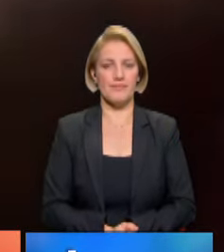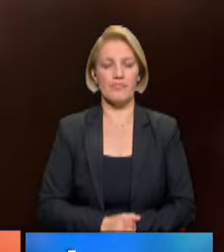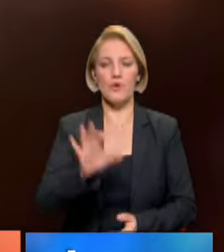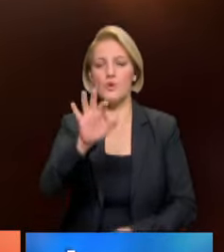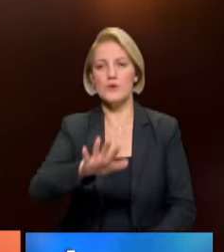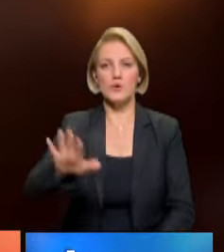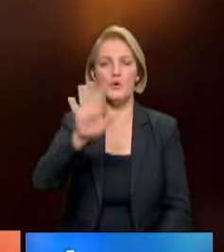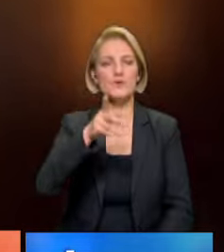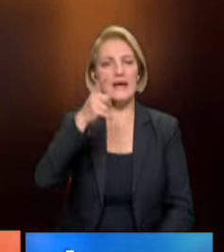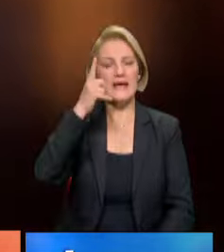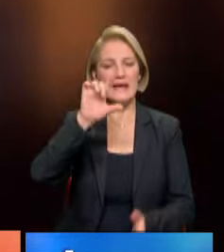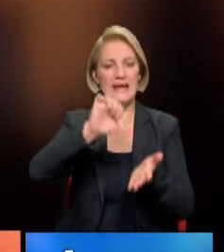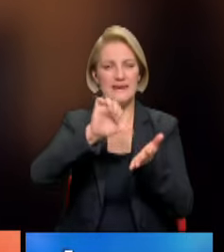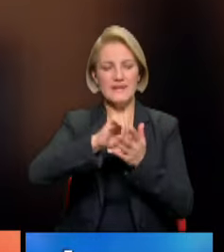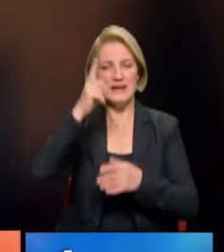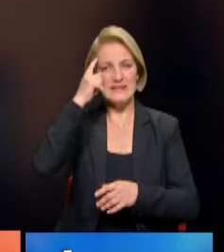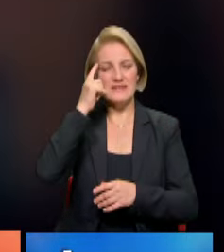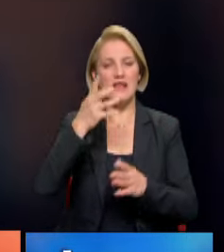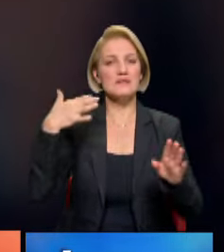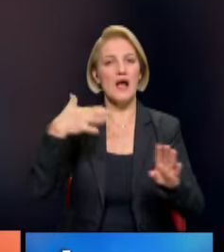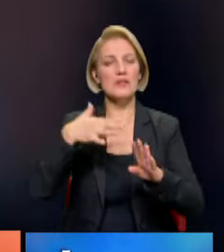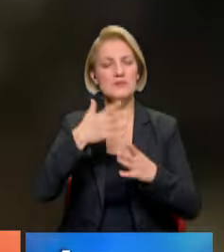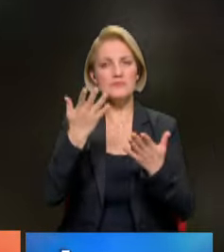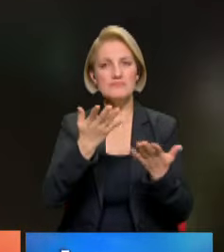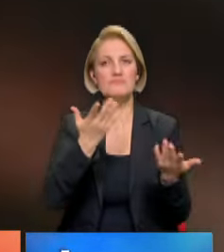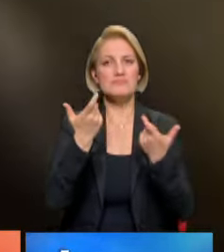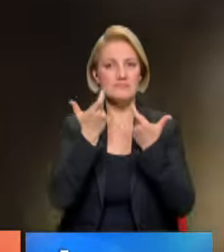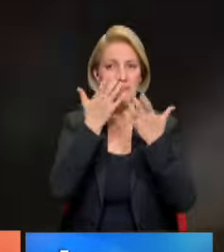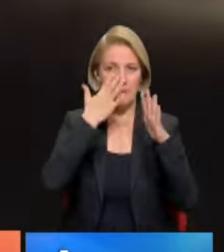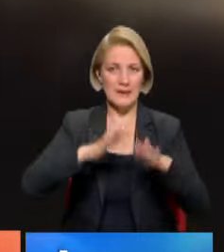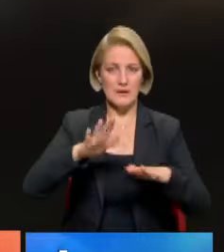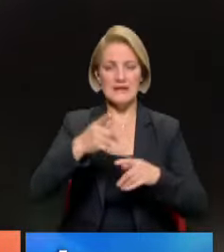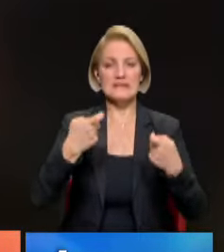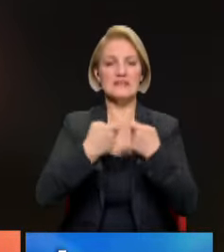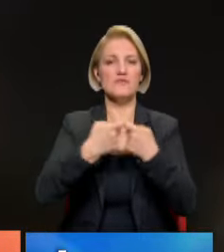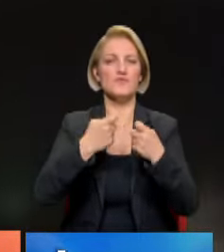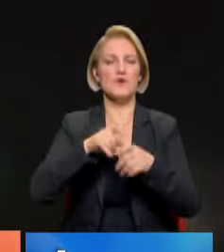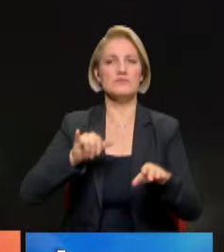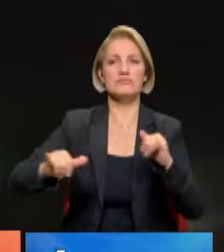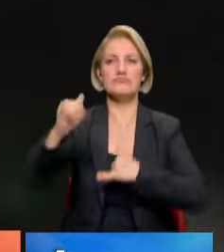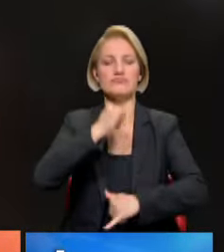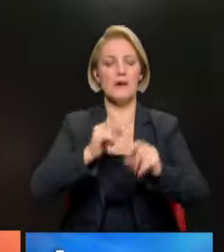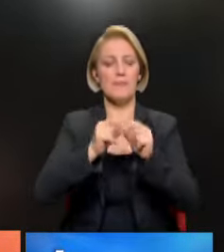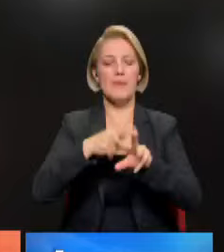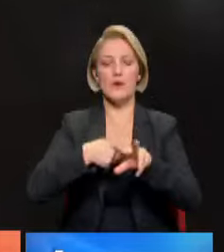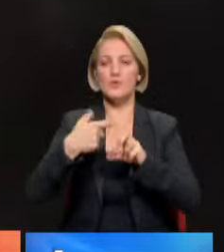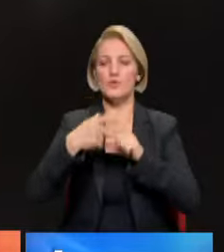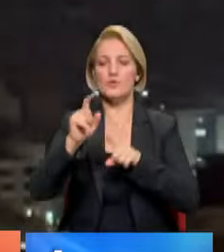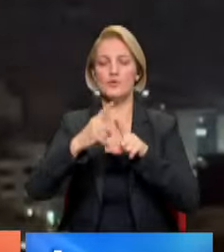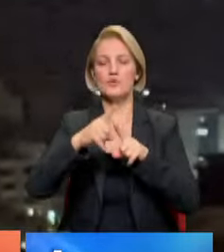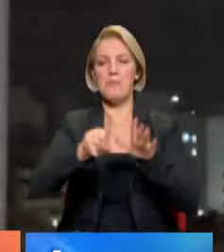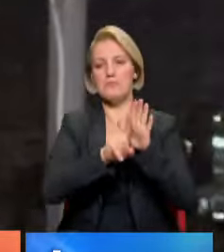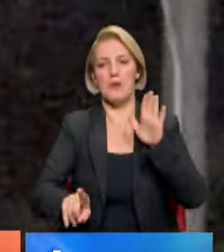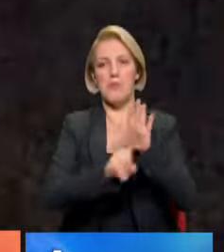Orta Doğu'da gözler İran'ın İsrail'e olası saldırısına çevrilmişken İsrail savaş uçakları Beyrut'a bir kez daha bomba yağdırdı. Kentte